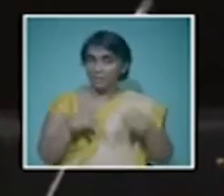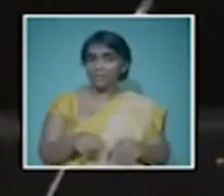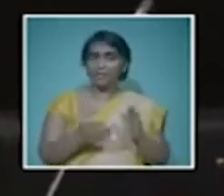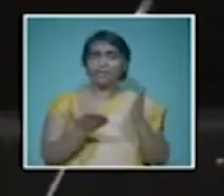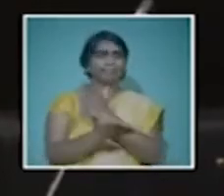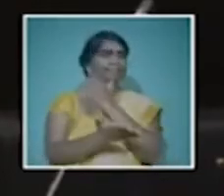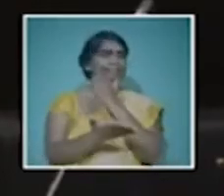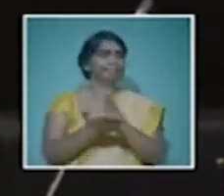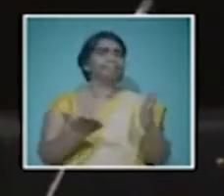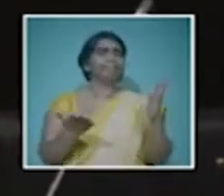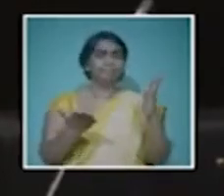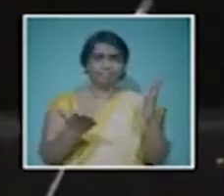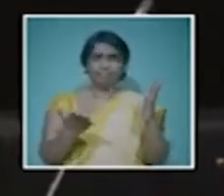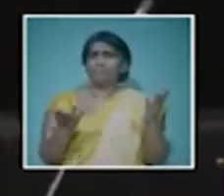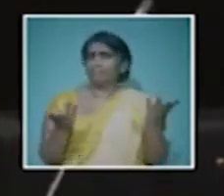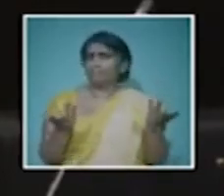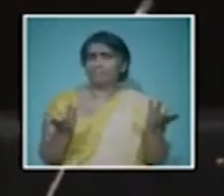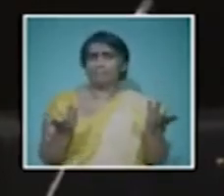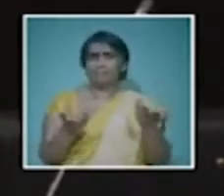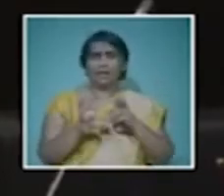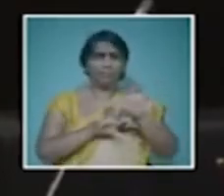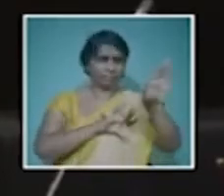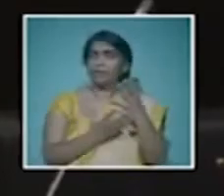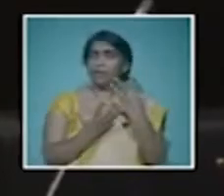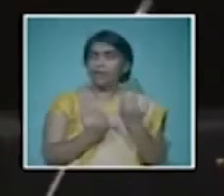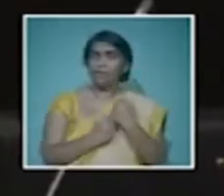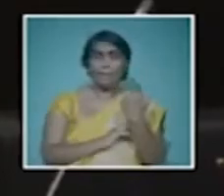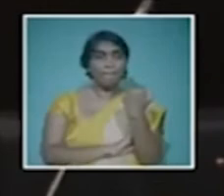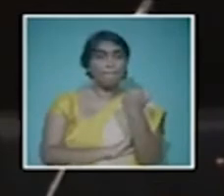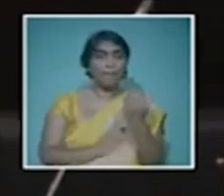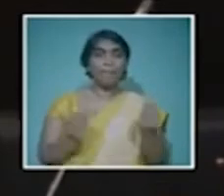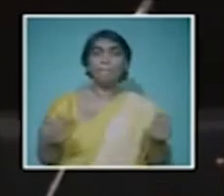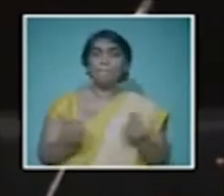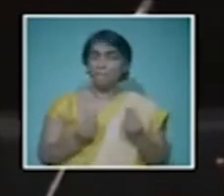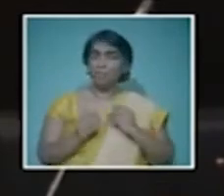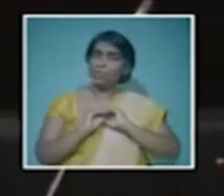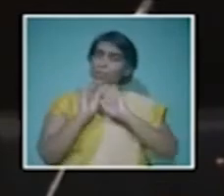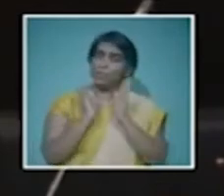அகில இலங்கை மக்கள் காங்கிரஸ் தலைவரும் நாடாளுமன்ற உறுப்பினருமான ரிஷாத் பதியுதீன் தெரிவித்தார்.